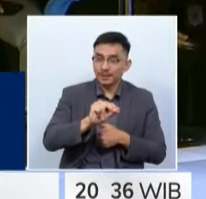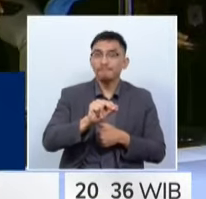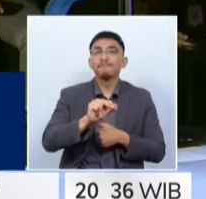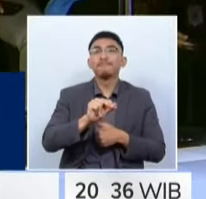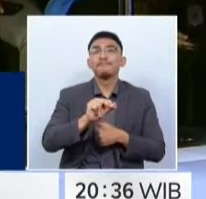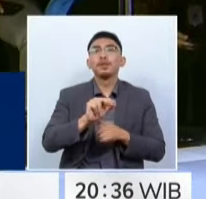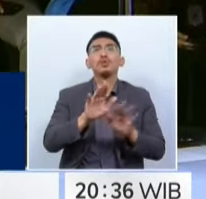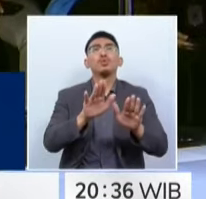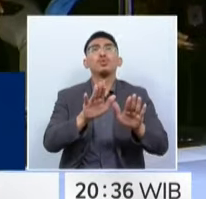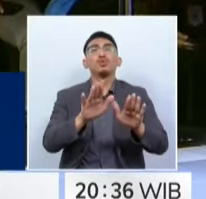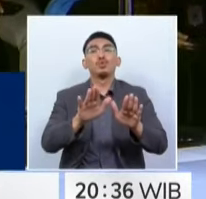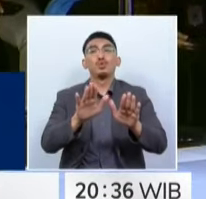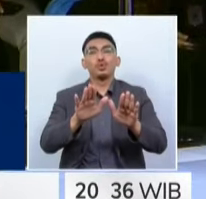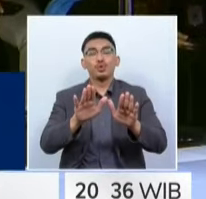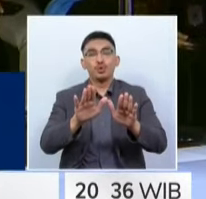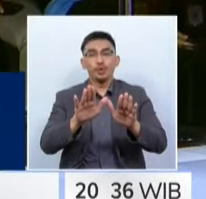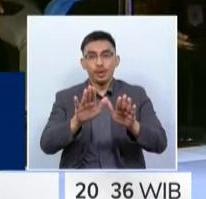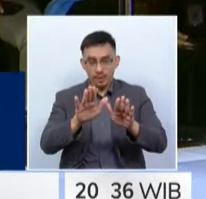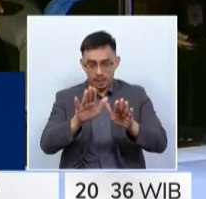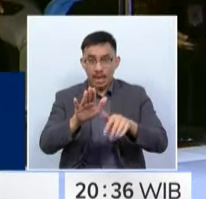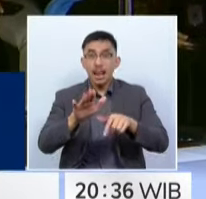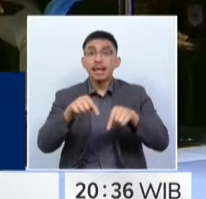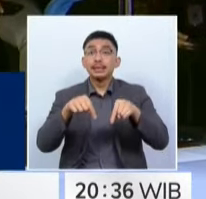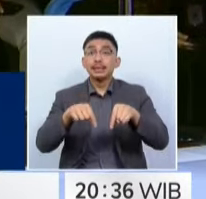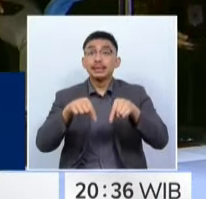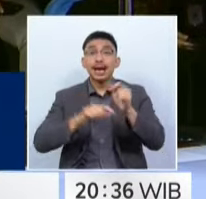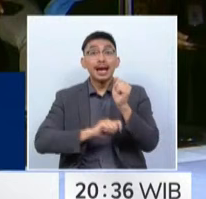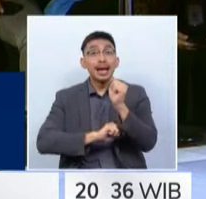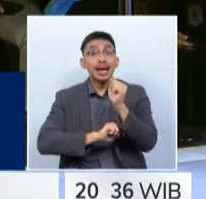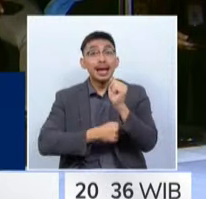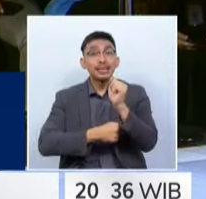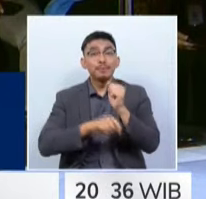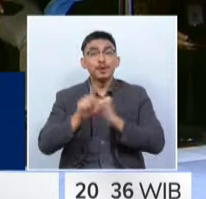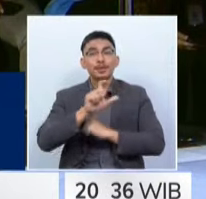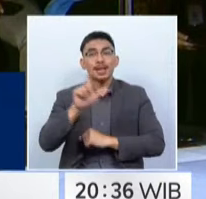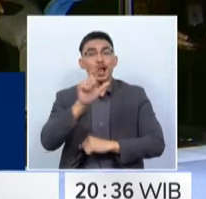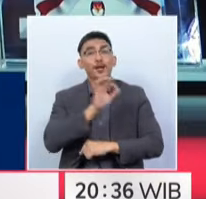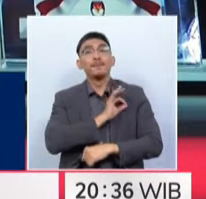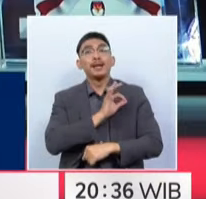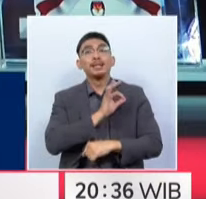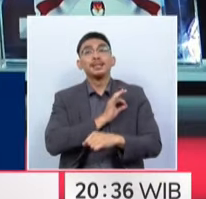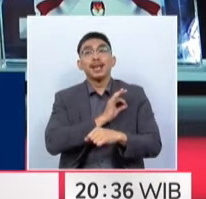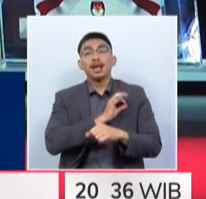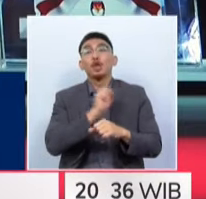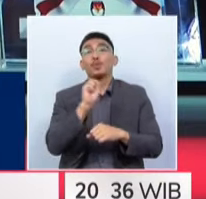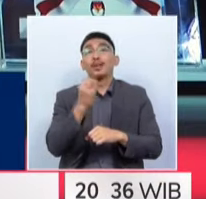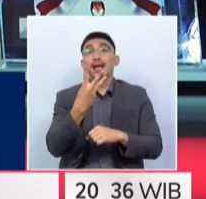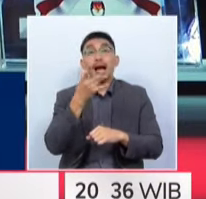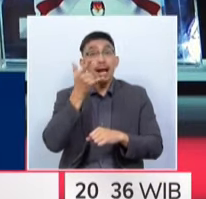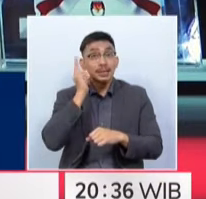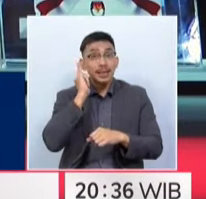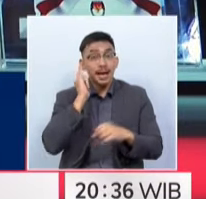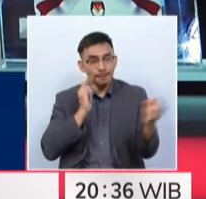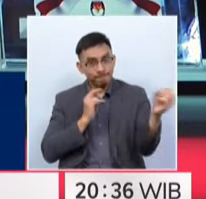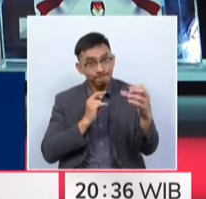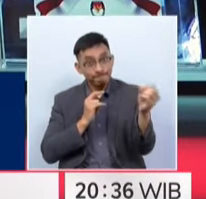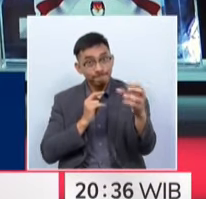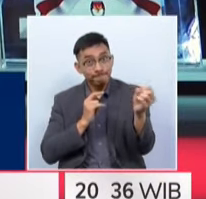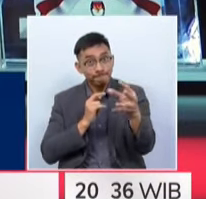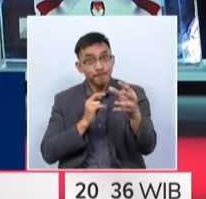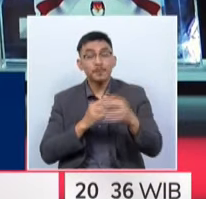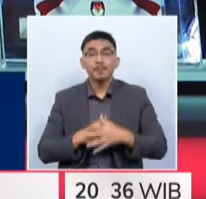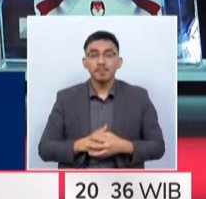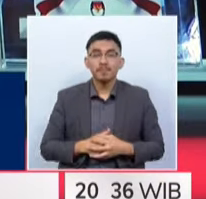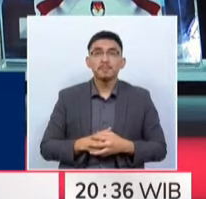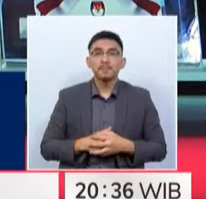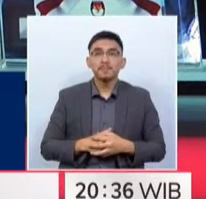mohon tenang kita dengar tanggapan ataupun e jawaban dari calon Presiden nomor urut 3 Bapak Ganjar pranowo menanggapi jawaban capres nomor urut 1 waktu